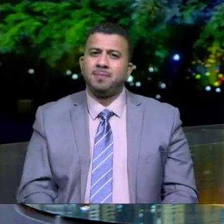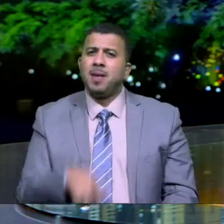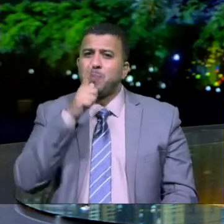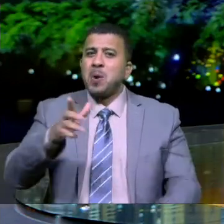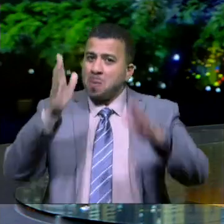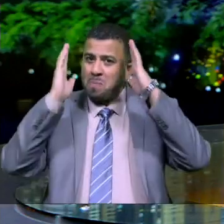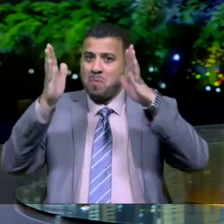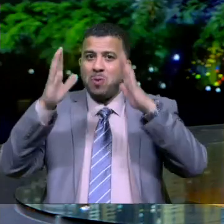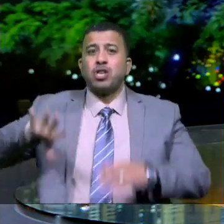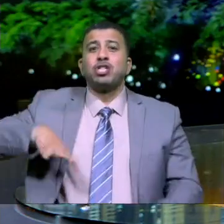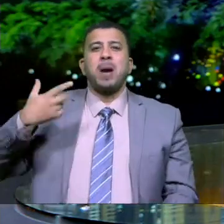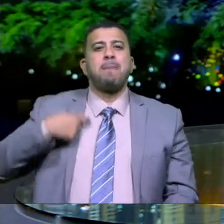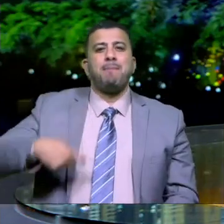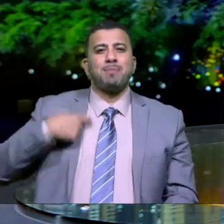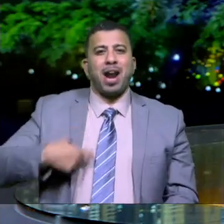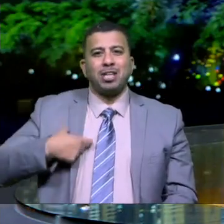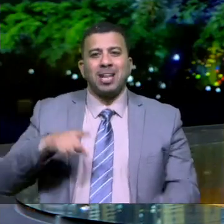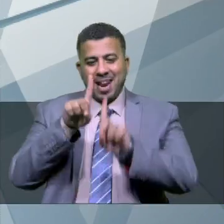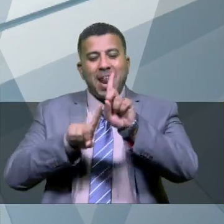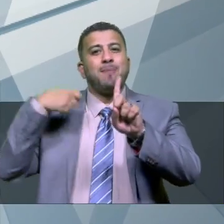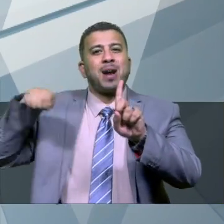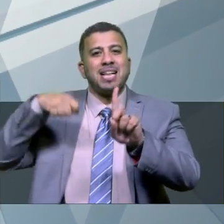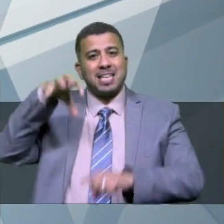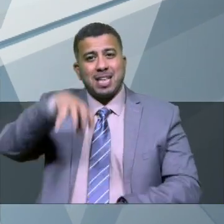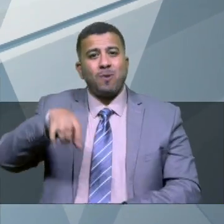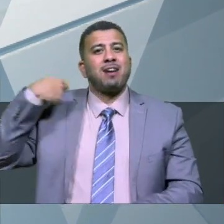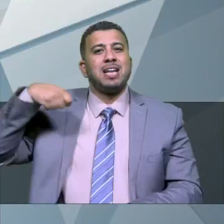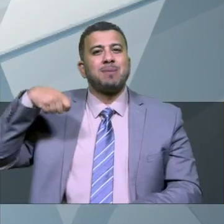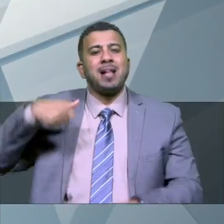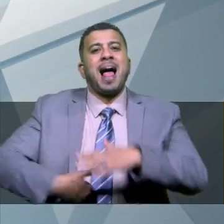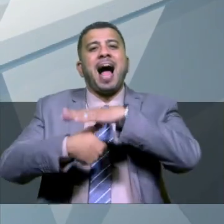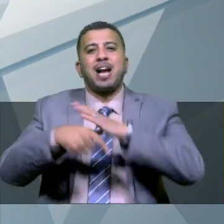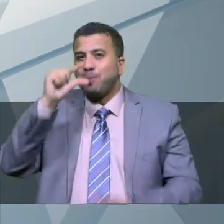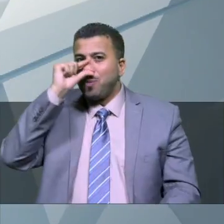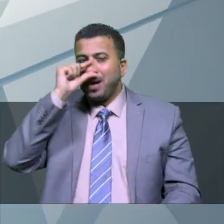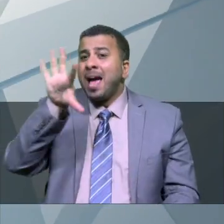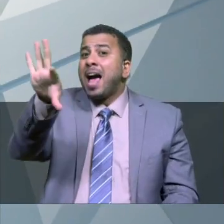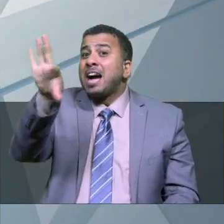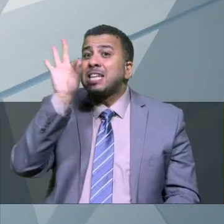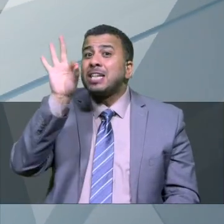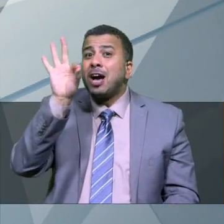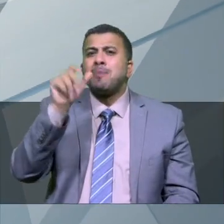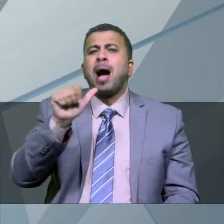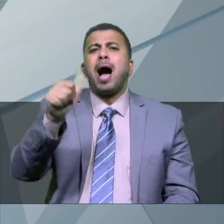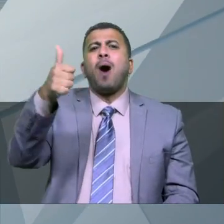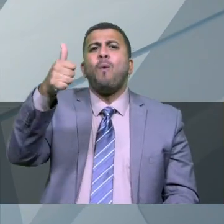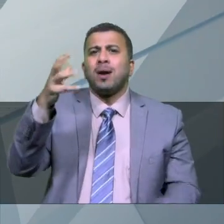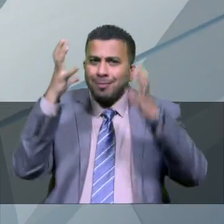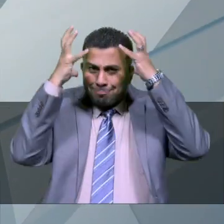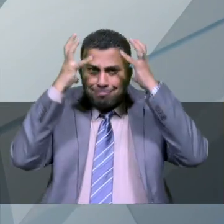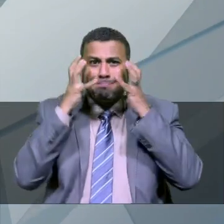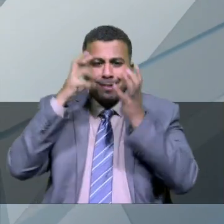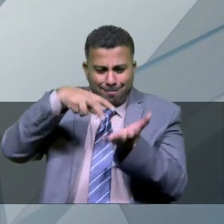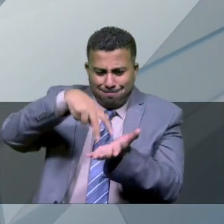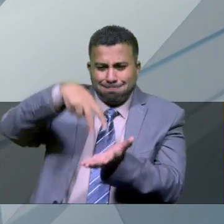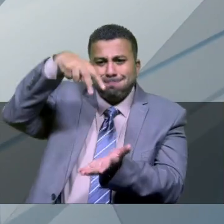بارك صاحب السمو الشيخ محمد بن راشد المكتوم نائب رئيس الدولة رئيس مجلس الوزراء حاكم دبي اختيار أول رائدي